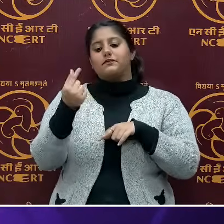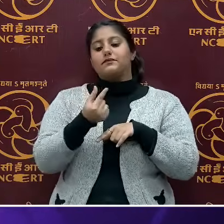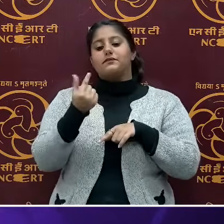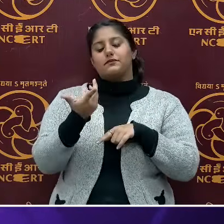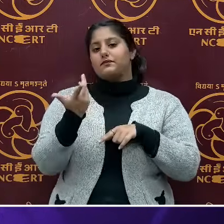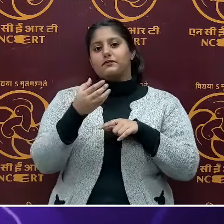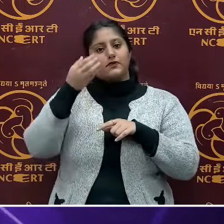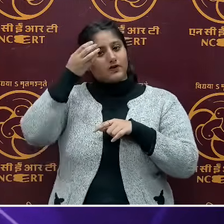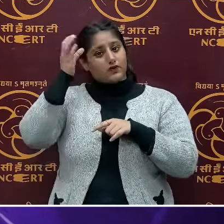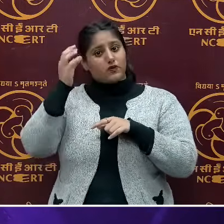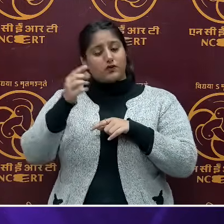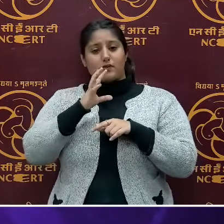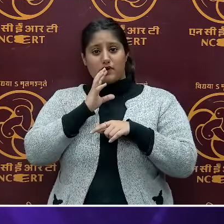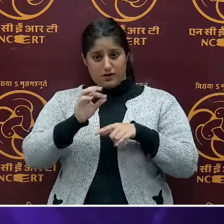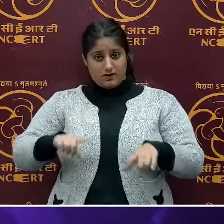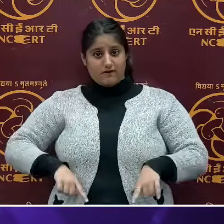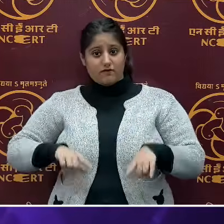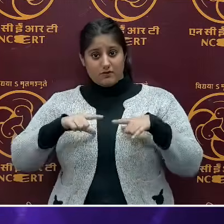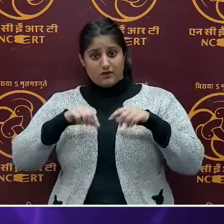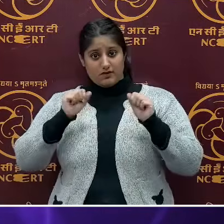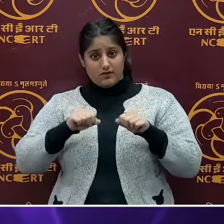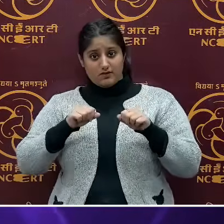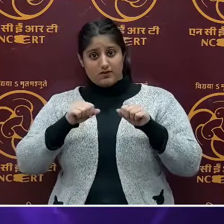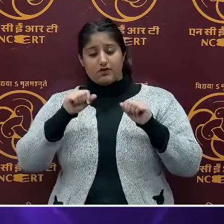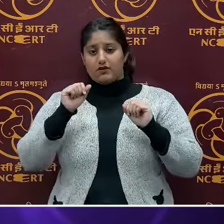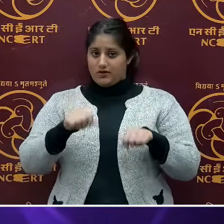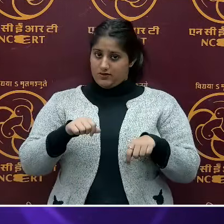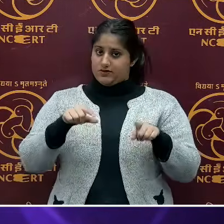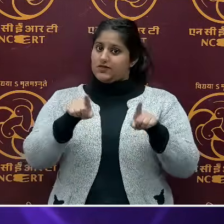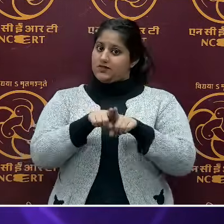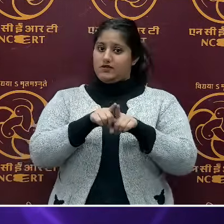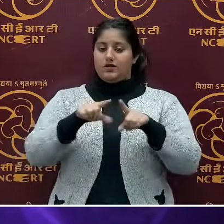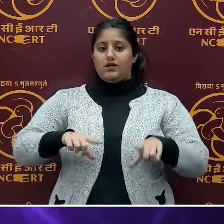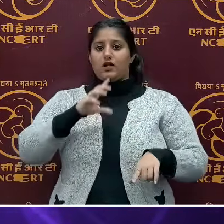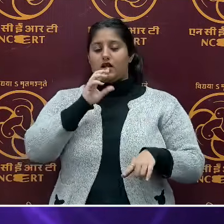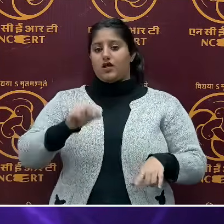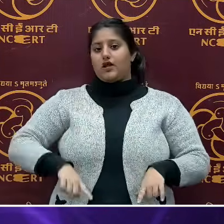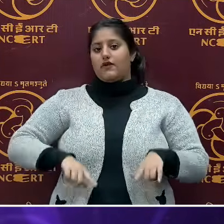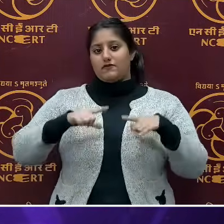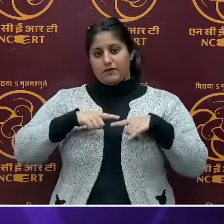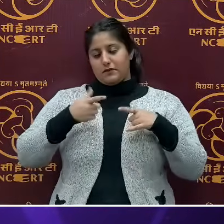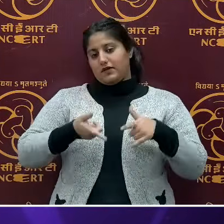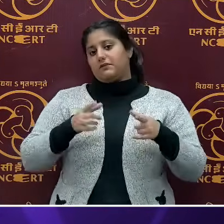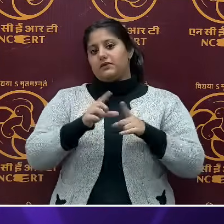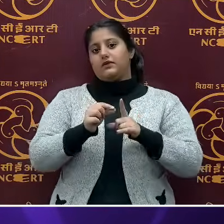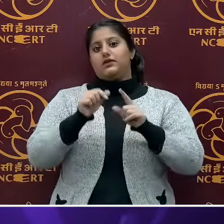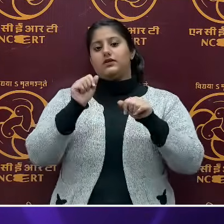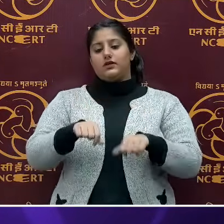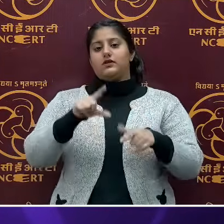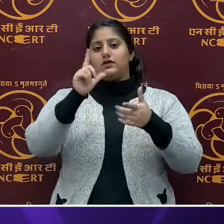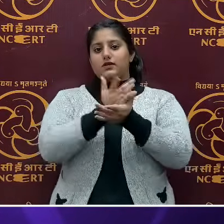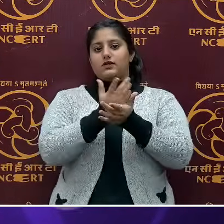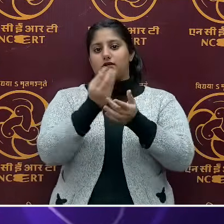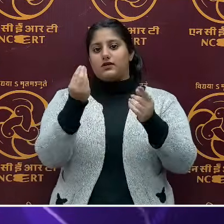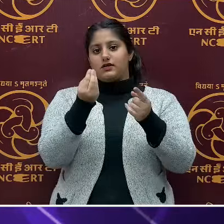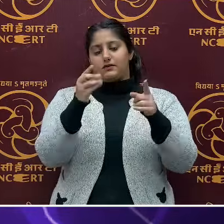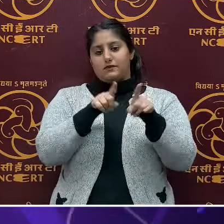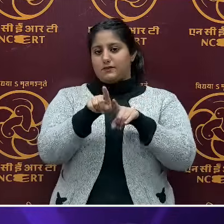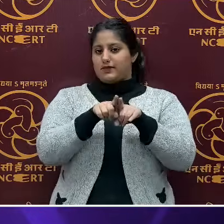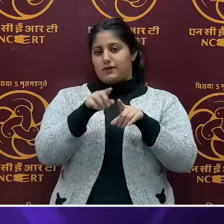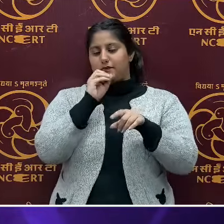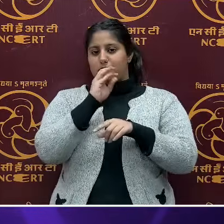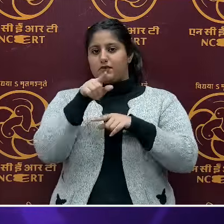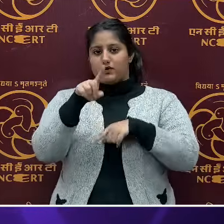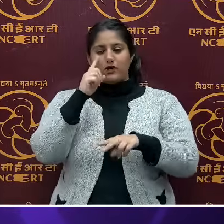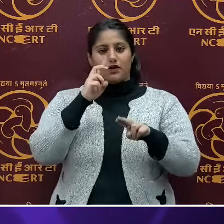कॉन्सेप्ट का इस्तेमाल हम रियल लाइफ में भी करते हैं? यस, हम रियल लाइफ में भी करते हैं. तो लेट अस स्टार्ट विद द चैप्टर बाय फ्यू एग्जांपल्स ओनली. आई एम